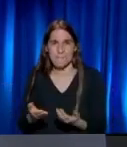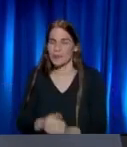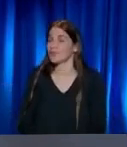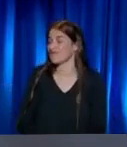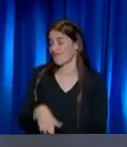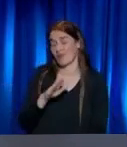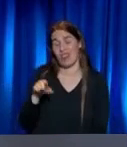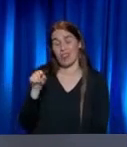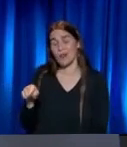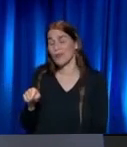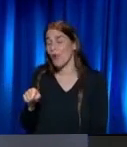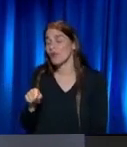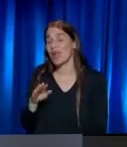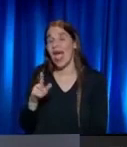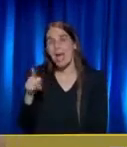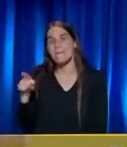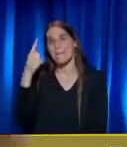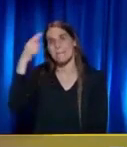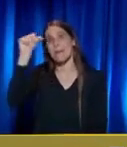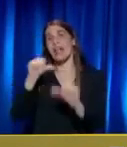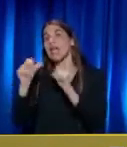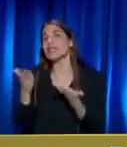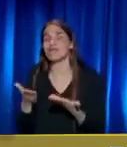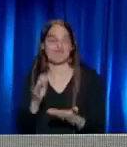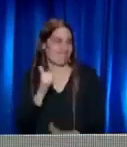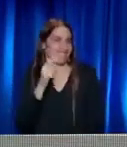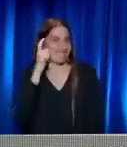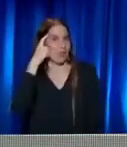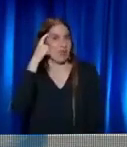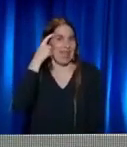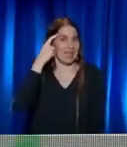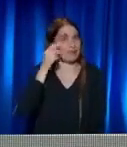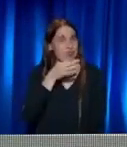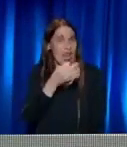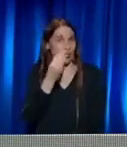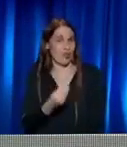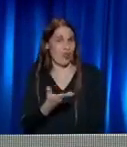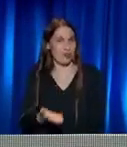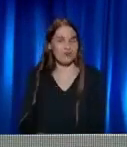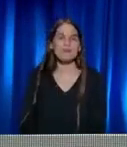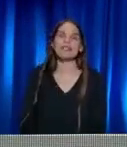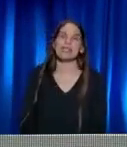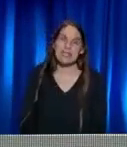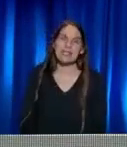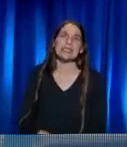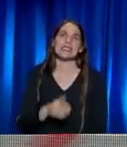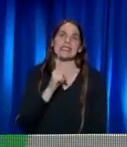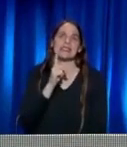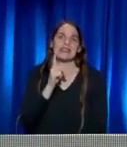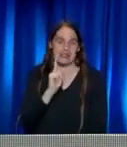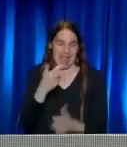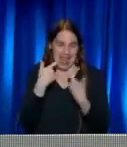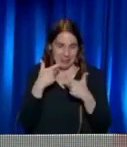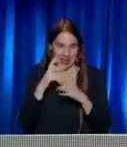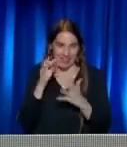לפה ילדים שהם מדענים. נכון, זה מטריד אותם גם, זו שאלה טובה. בהחלט. אז א', אנחנו צריכים להגיד איך הווירוס הזה